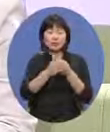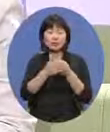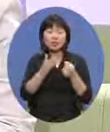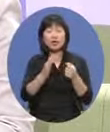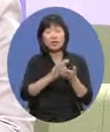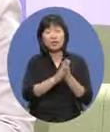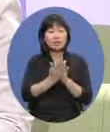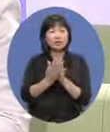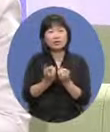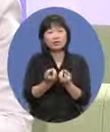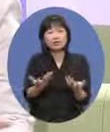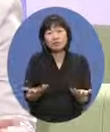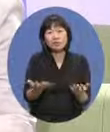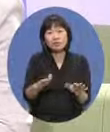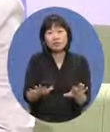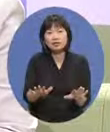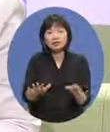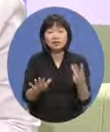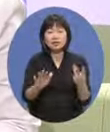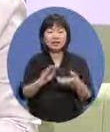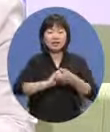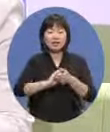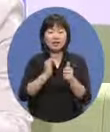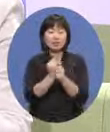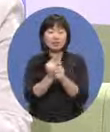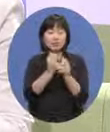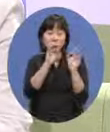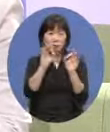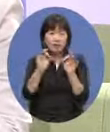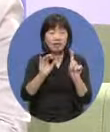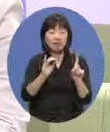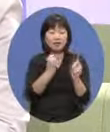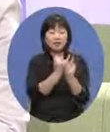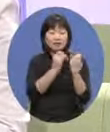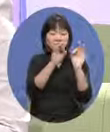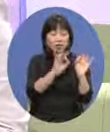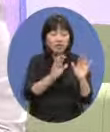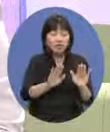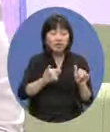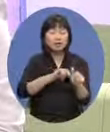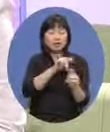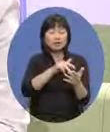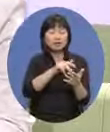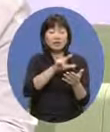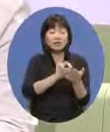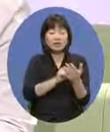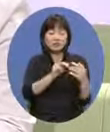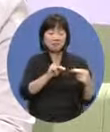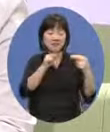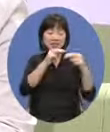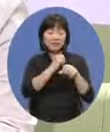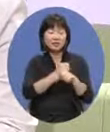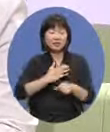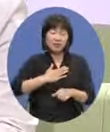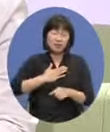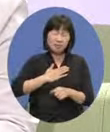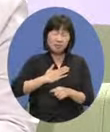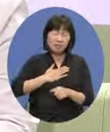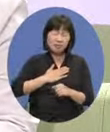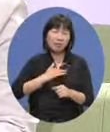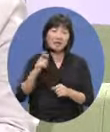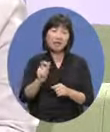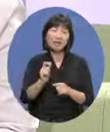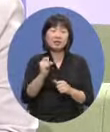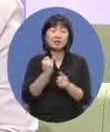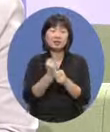변화할 수밖에 없어요. 지금 여기 세 쌍의 부부도 그 한 부부는 왜 아주 현실적인 부부고 또 감정형의 안에 네. 있었잖아요.